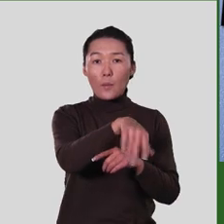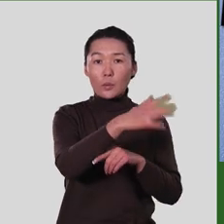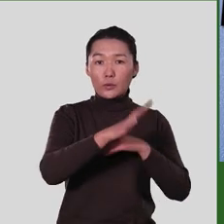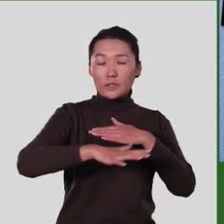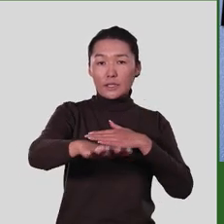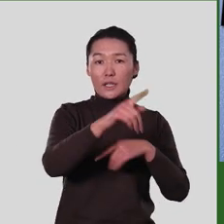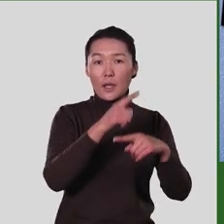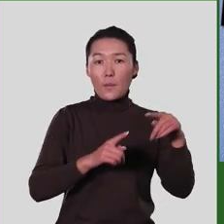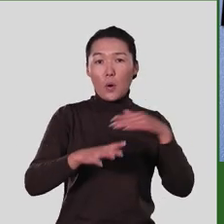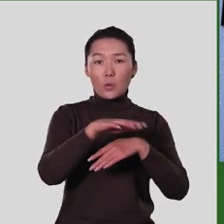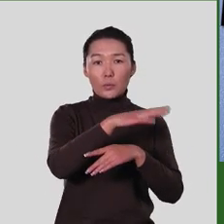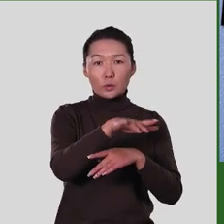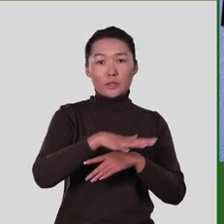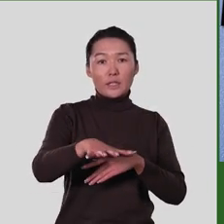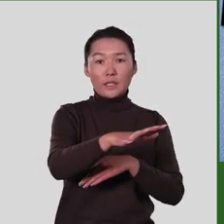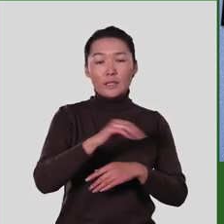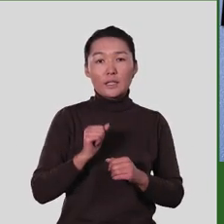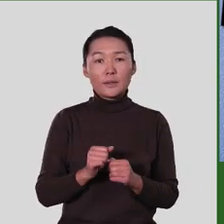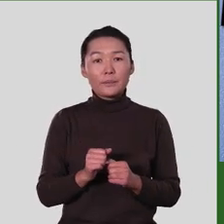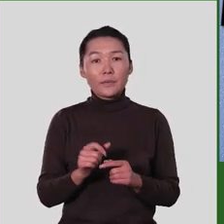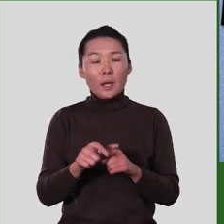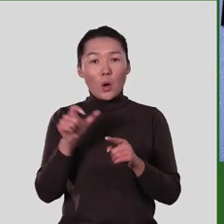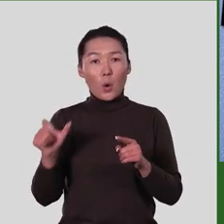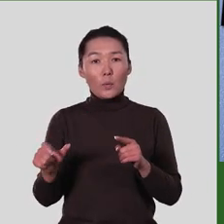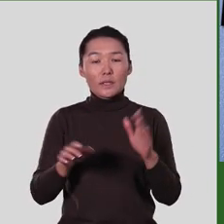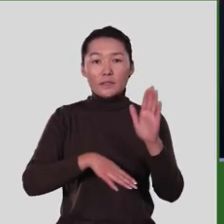полупустыни, области высотной поясности.